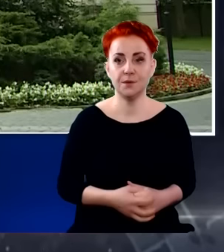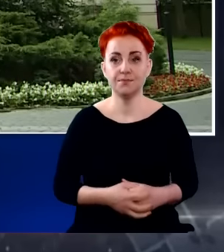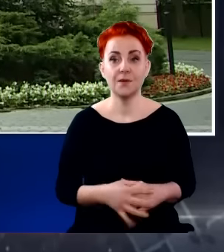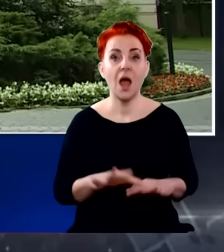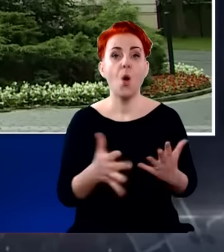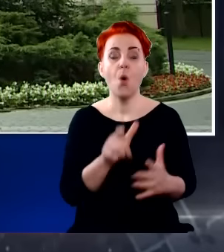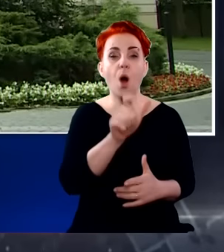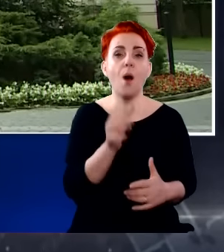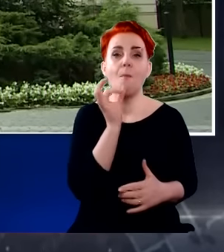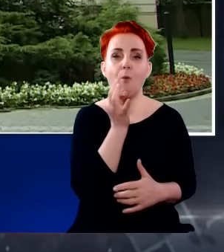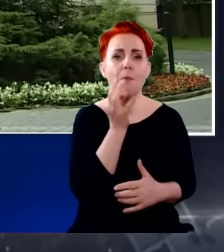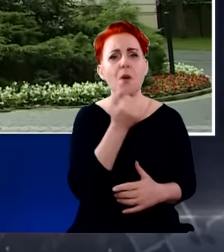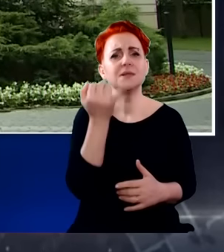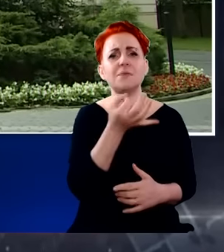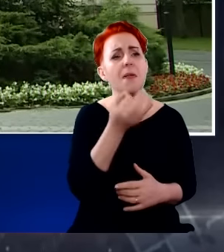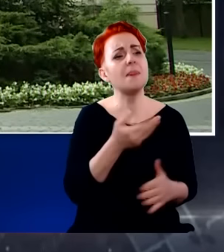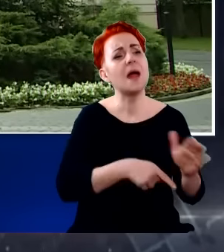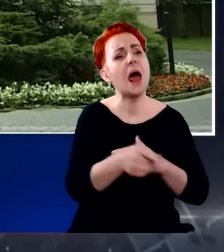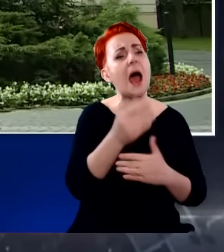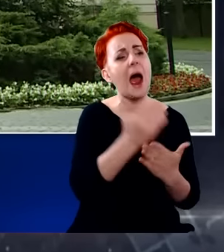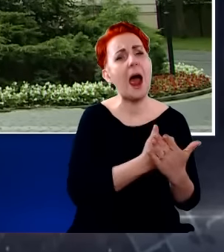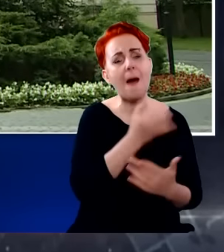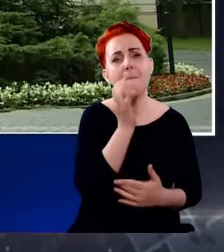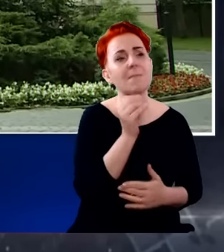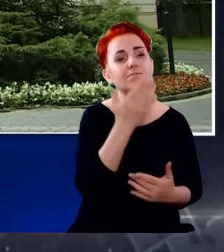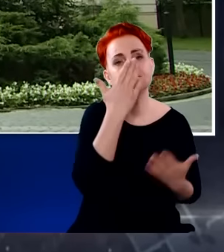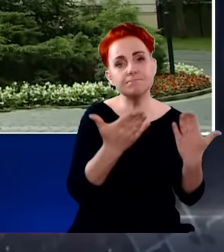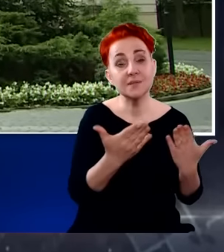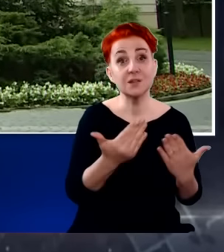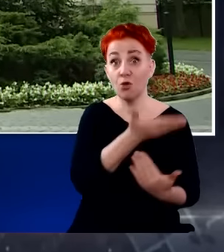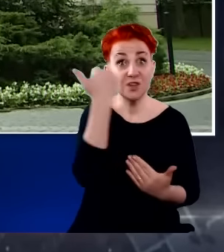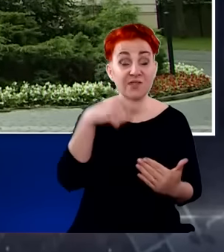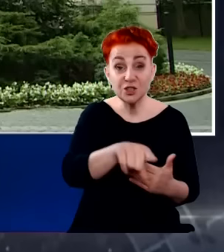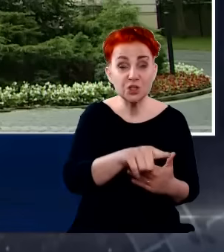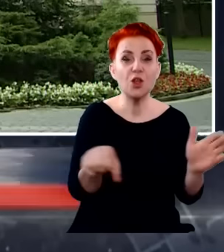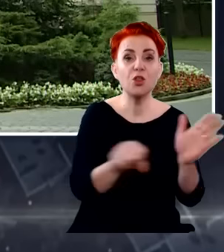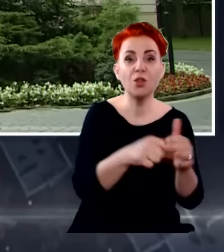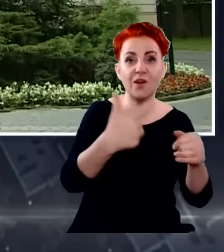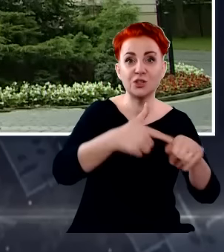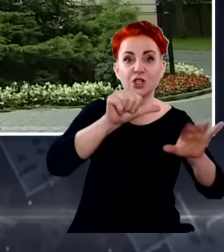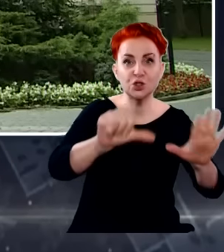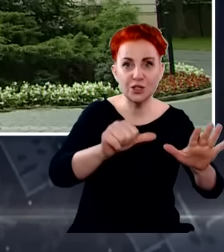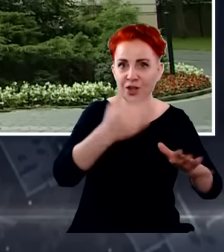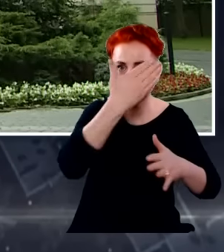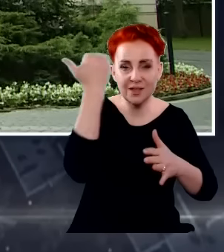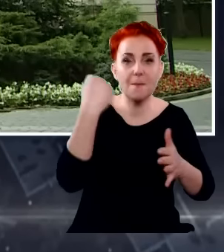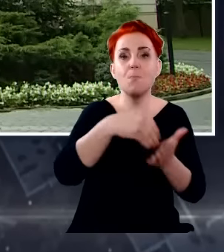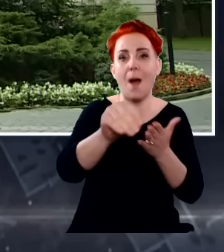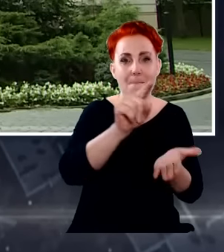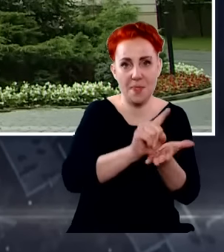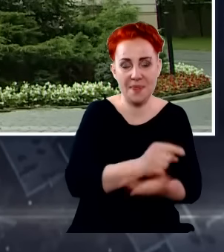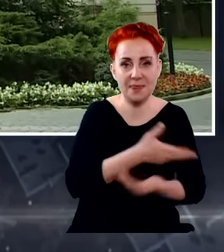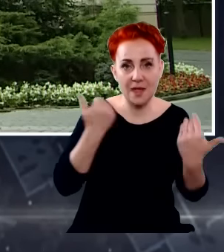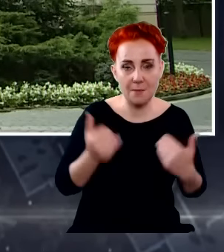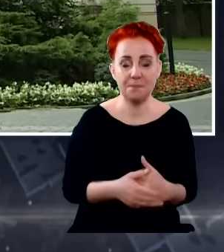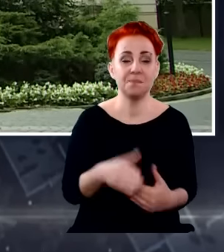bo zawsze nas pytają, co macie państwo dla młodych ludzi. Młodzi ludzie nawet nie wiedzieli, że do 26 roku życia nie płacili podatku. Po prostu o tym nie wiedzieli. Ja myślę, że